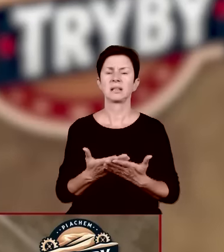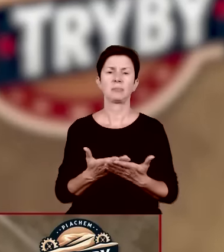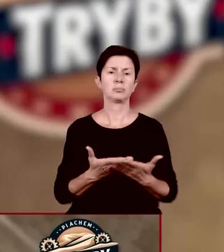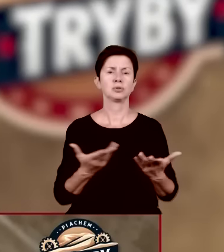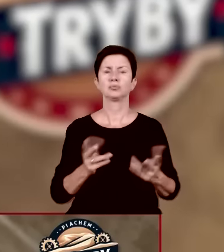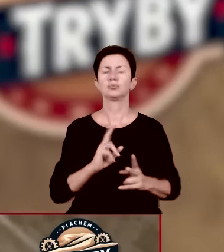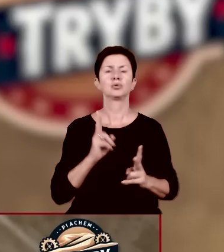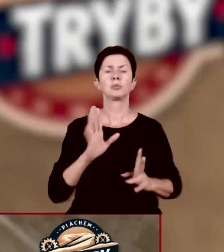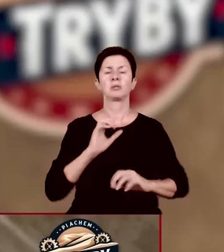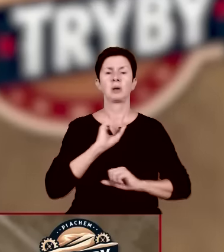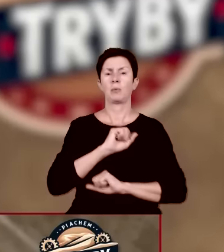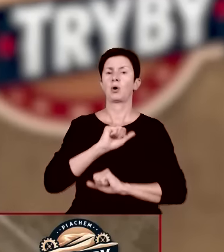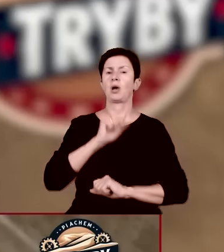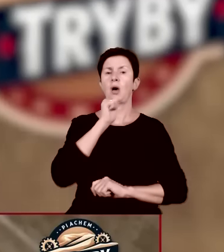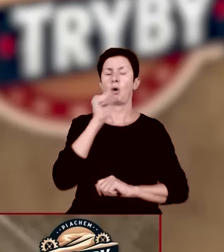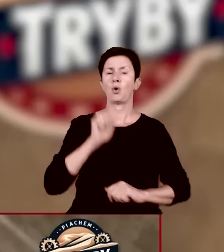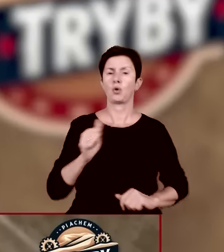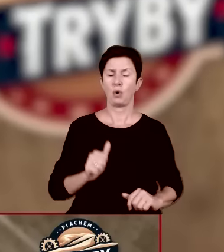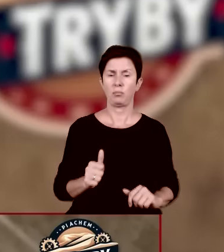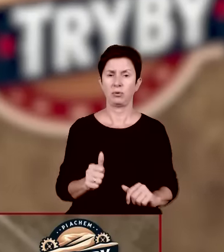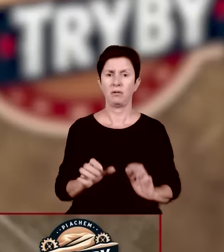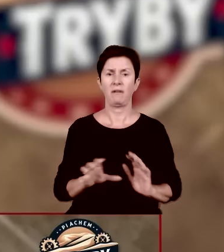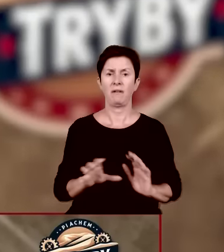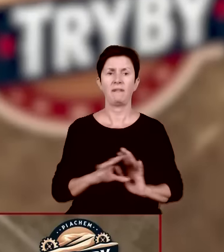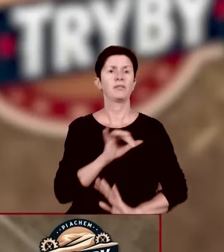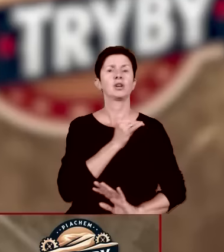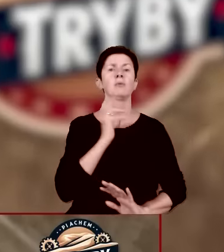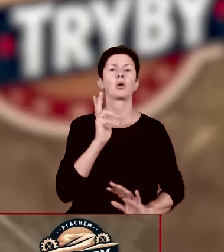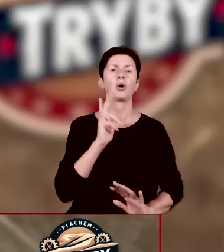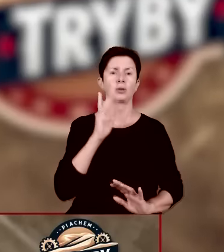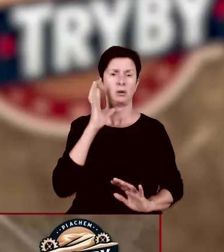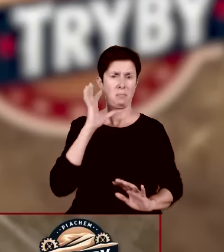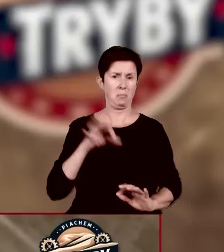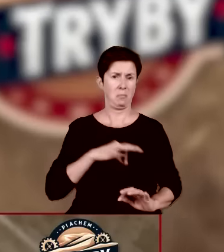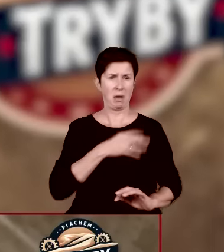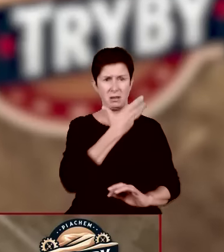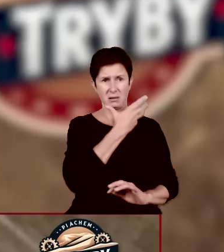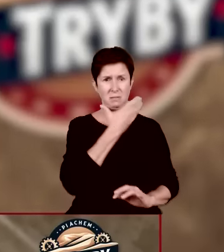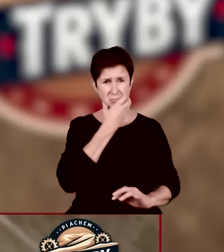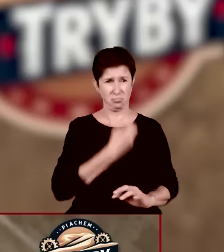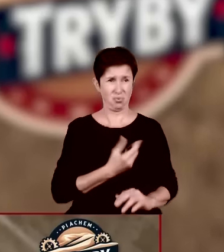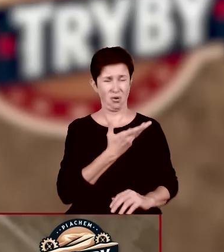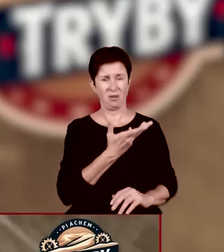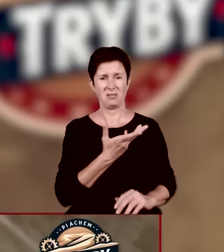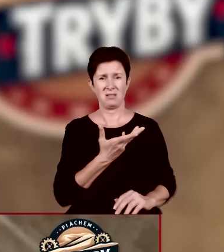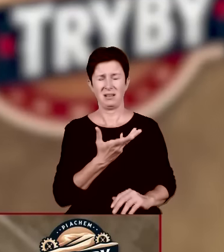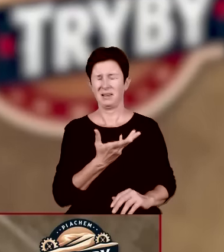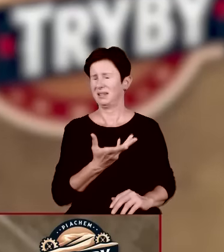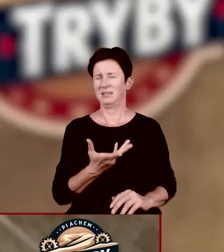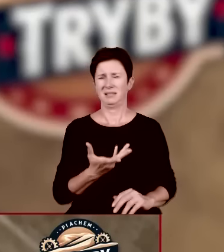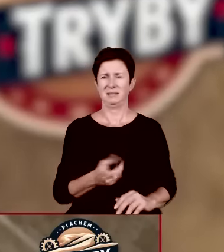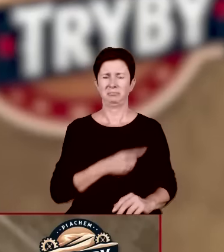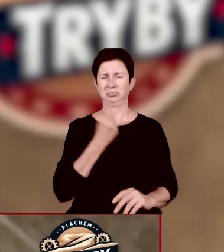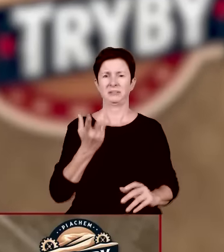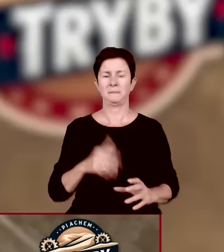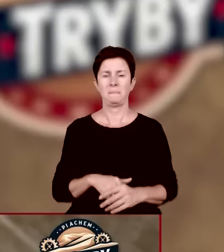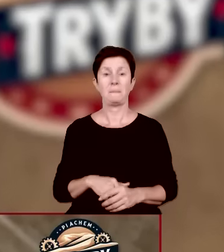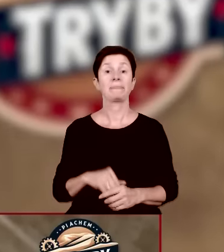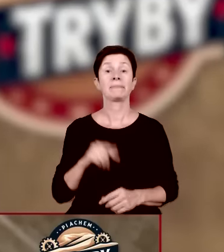tej Europy i w imię czego? W imię tej baby z brodą? No to naprawdę jest coś niedorzecznego, ale to jest taki